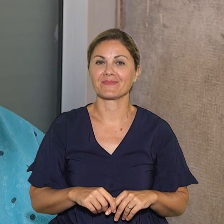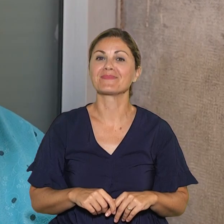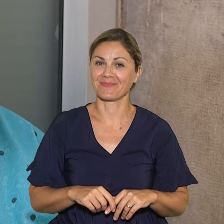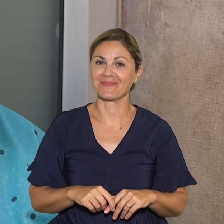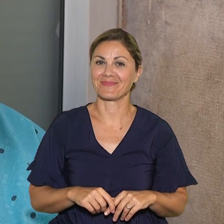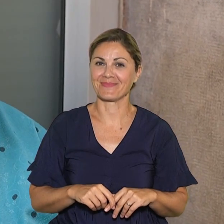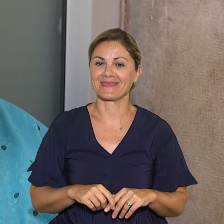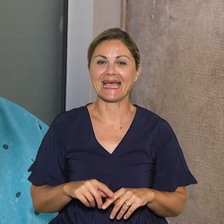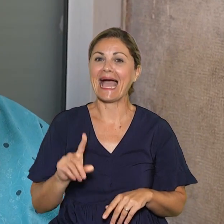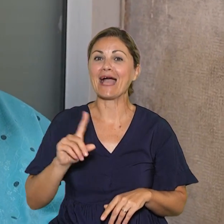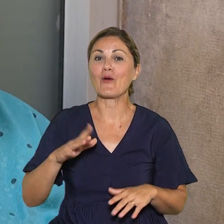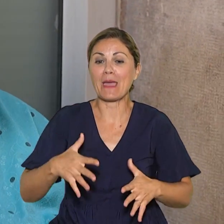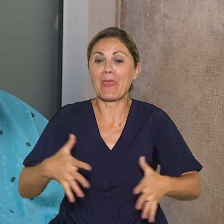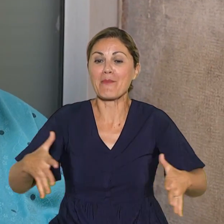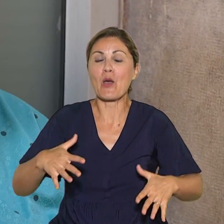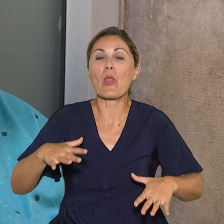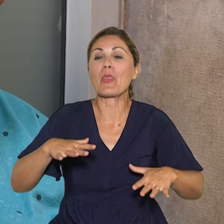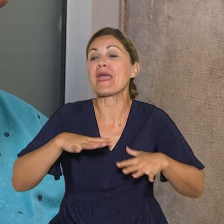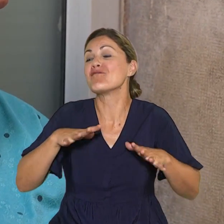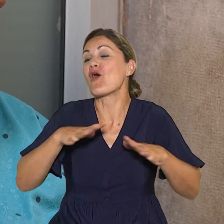Razumu i te kako bižu od nje.